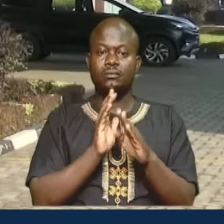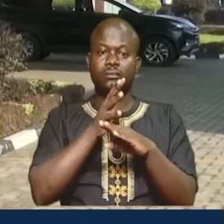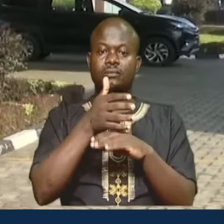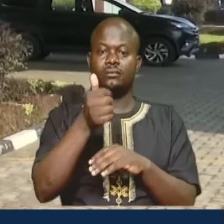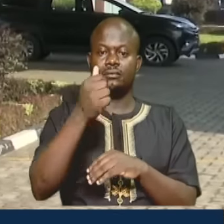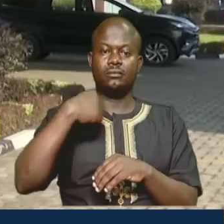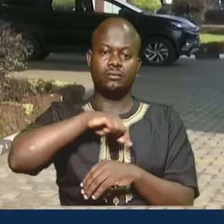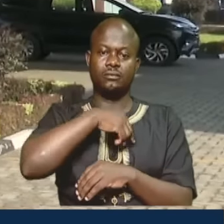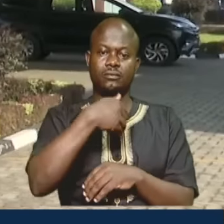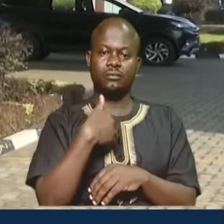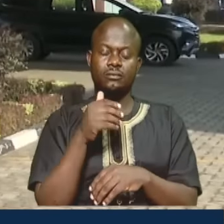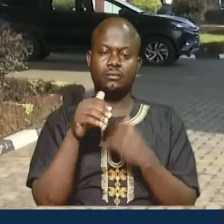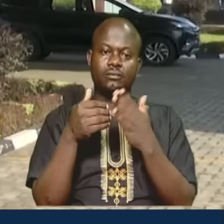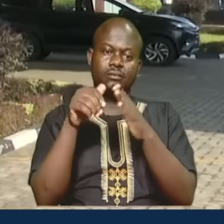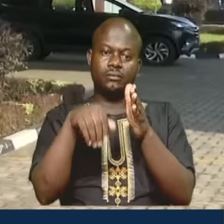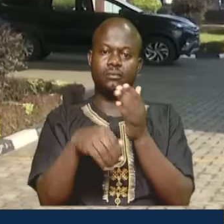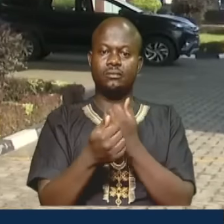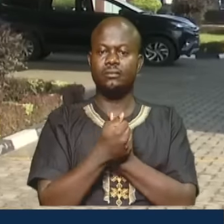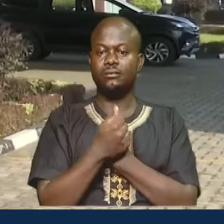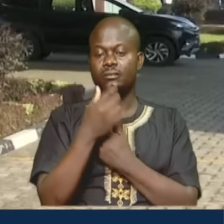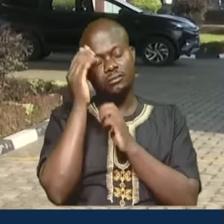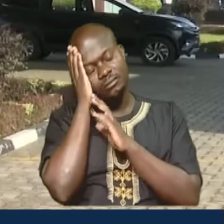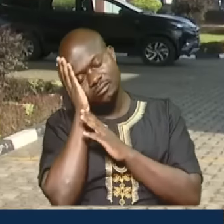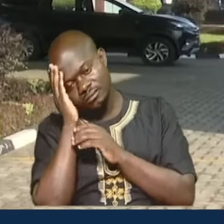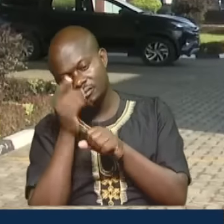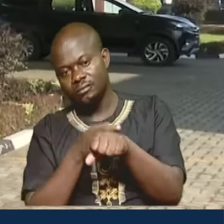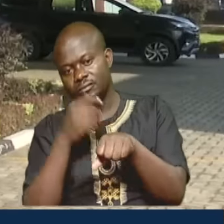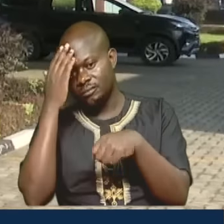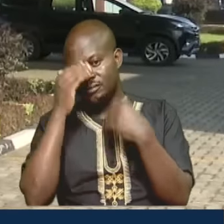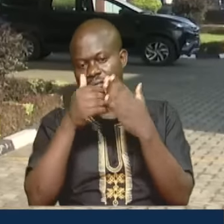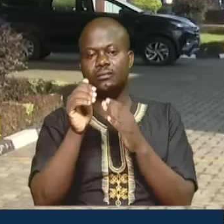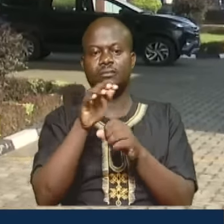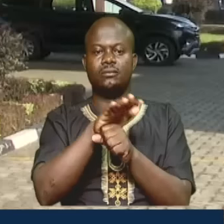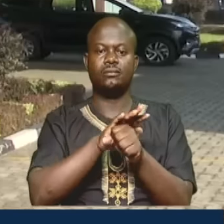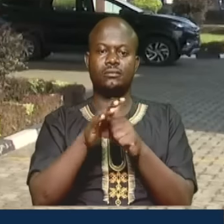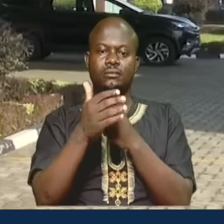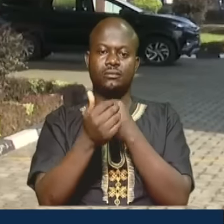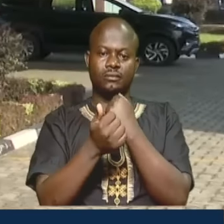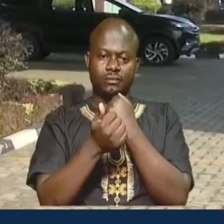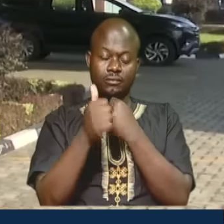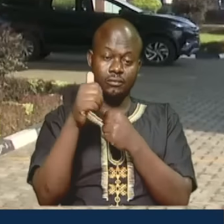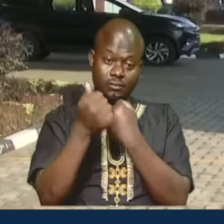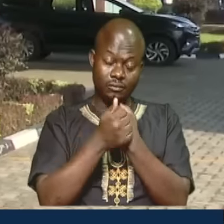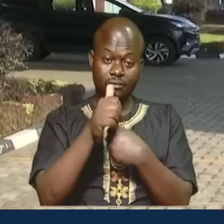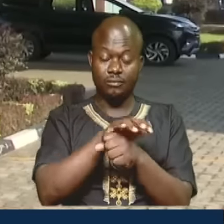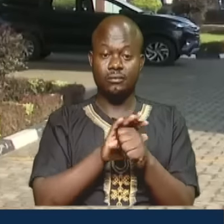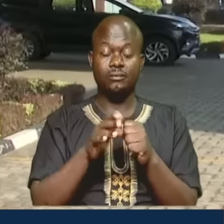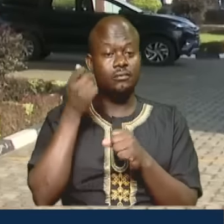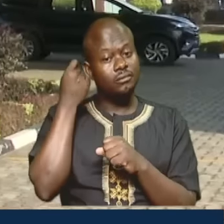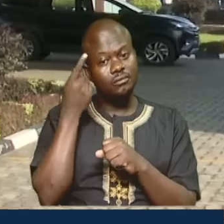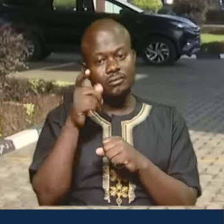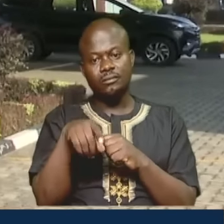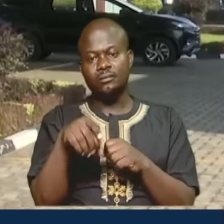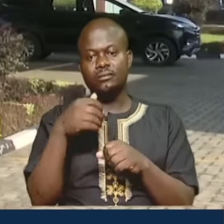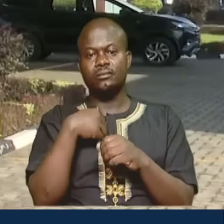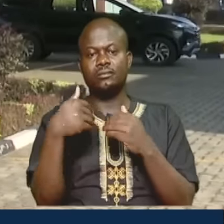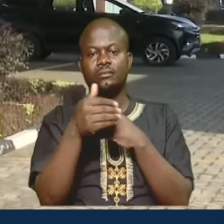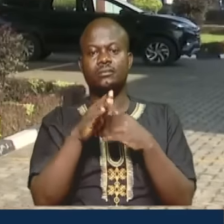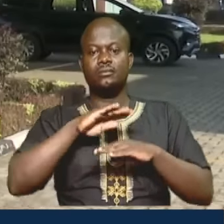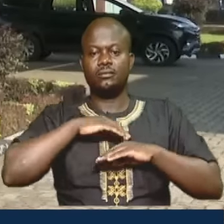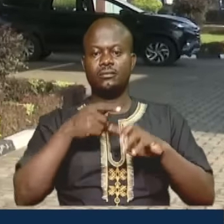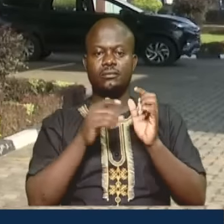hari abantu baza Rubavu bakajya kurara Musanze kubera ko Rubavu yababanye ntoya ibyo rero urumva dukeneye kugira ibyumba bihagije